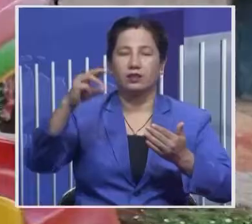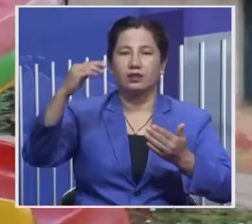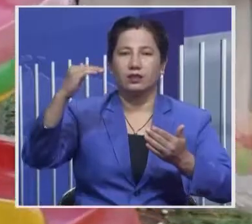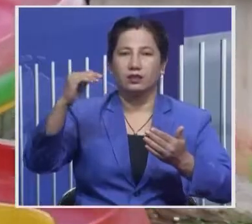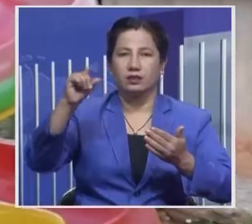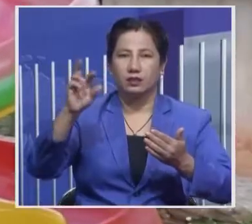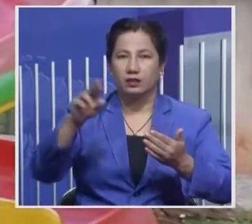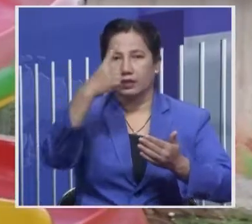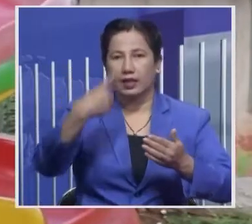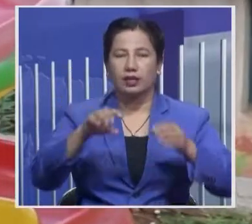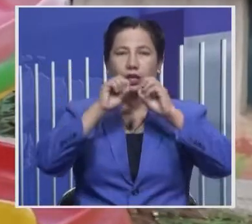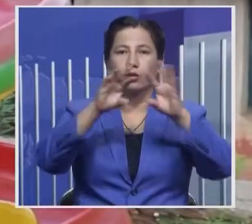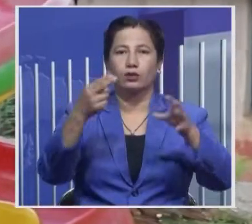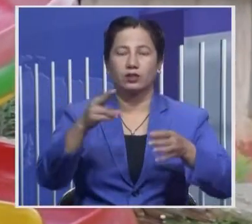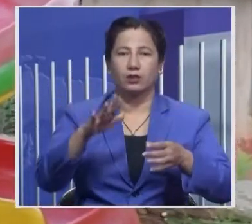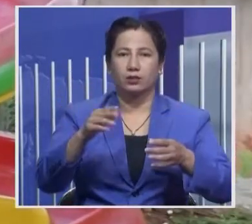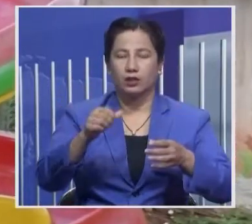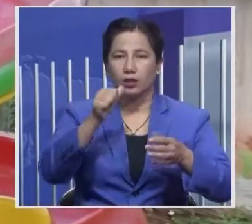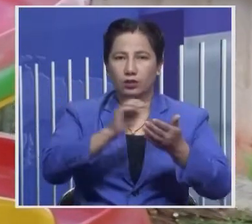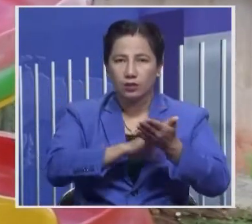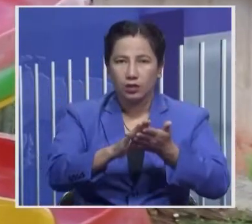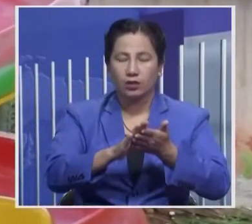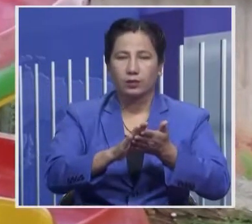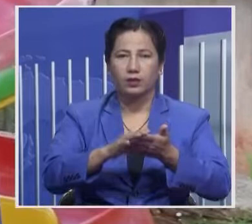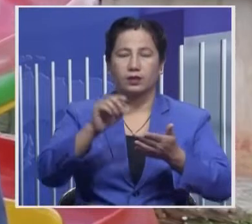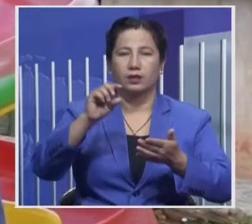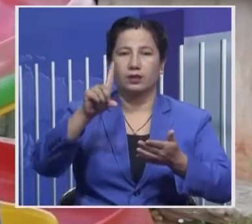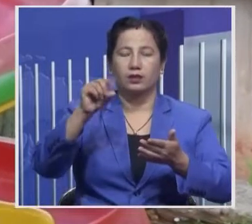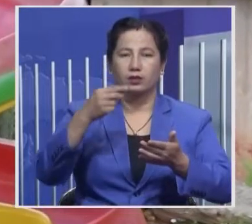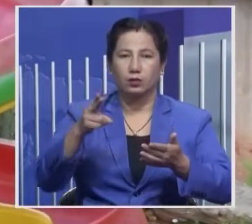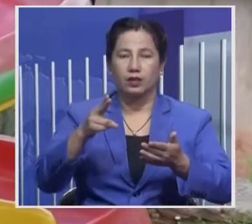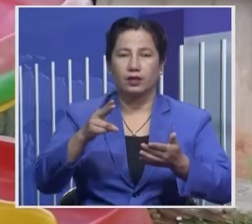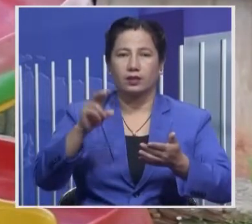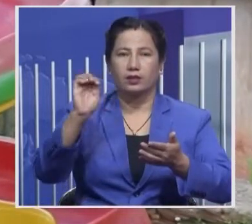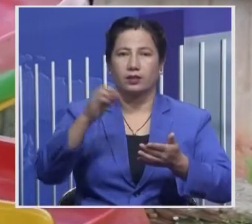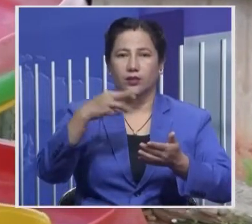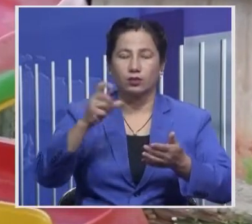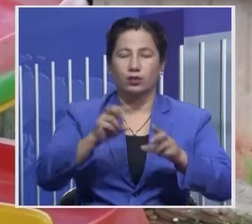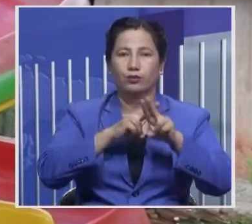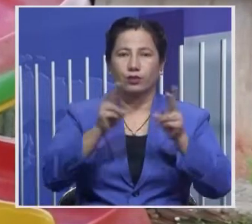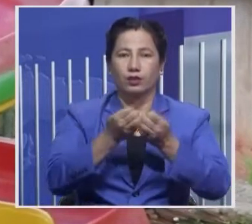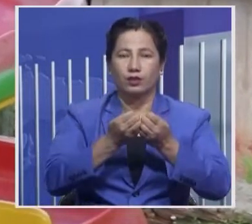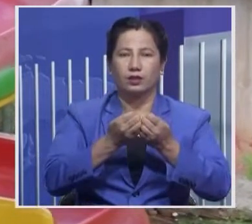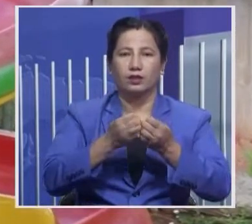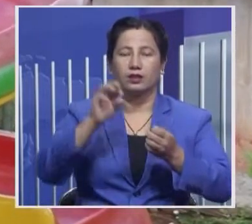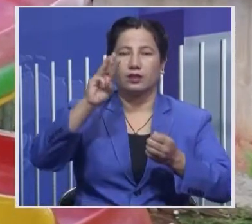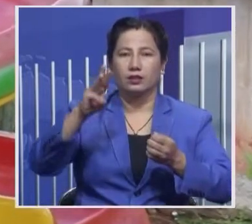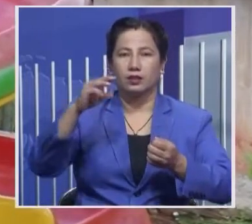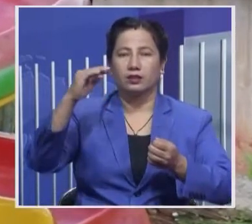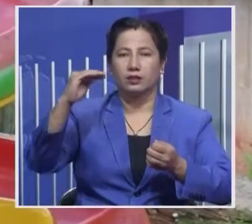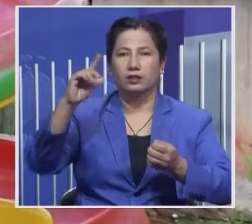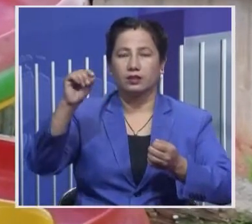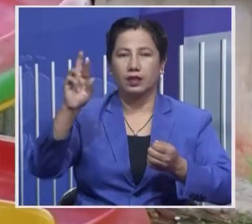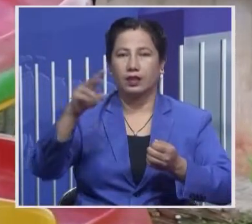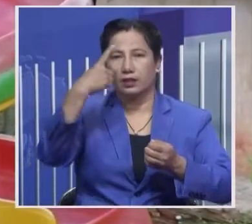गरिएको हो। खानेपानी तथा सरसफाई सुविधाको आधारमा 10 सूचकहरू पुरा गरेर हामीले सिद्धेश्वर माध्यमिक विद्यालयलाई 3 तारिक घोषणा गर्न सफल भएका छौँ